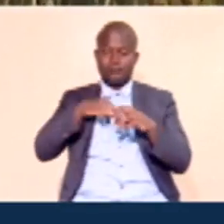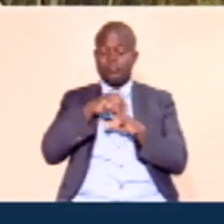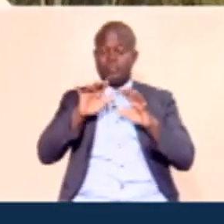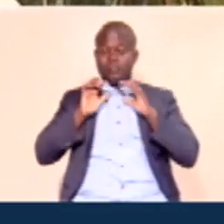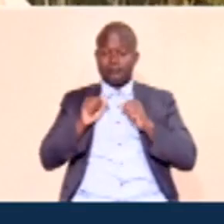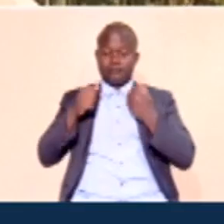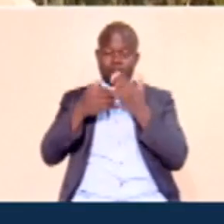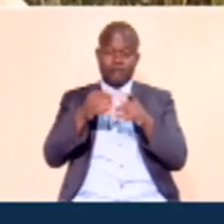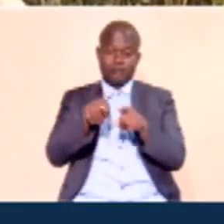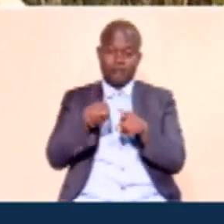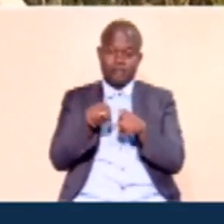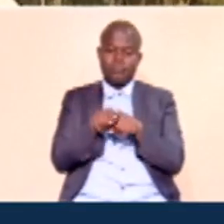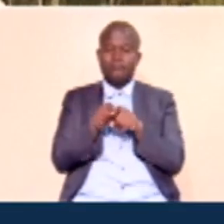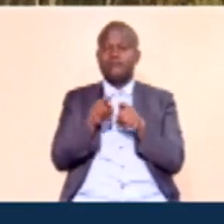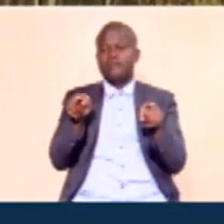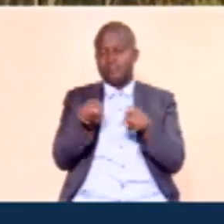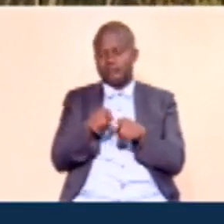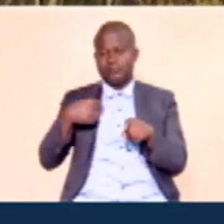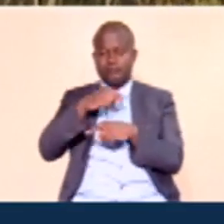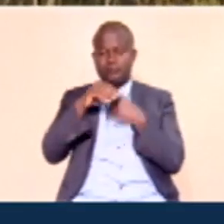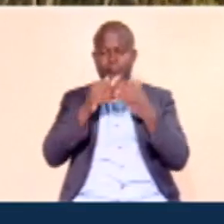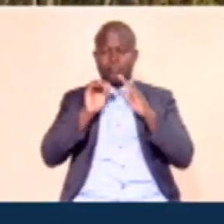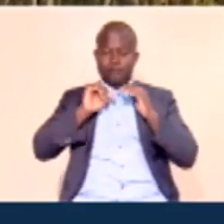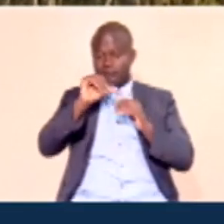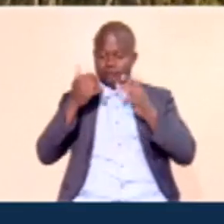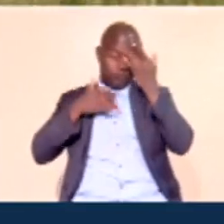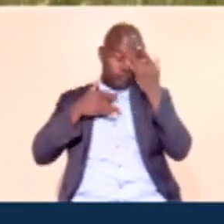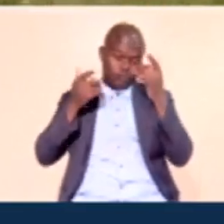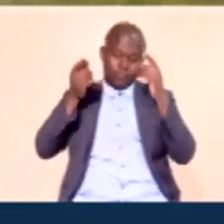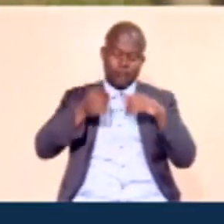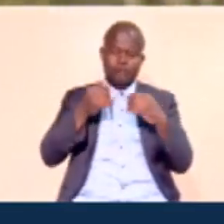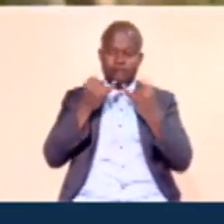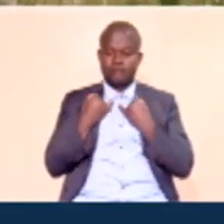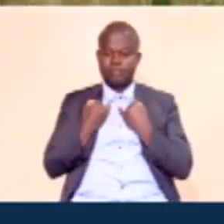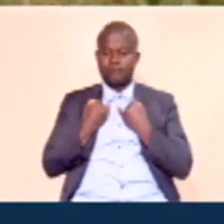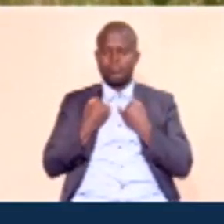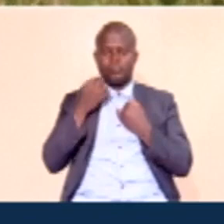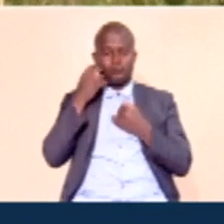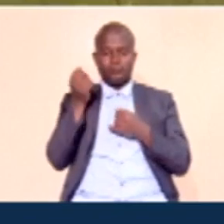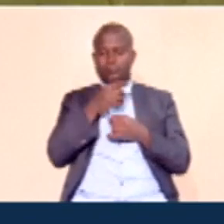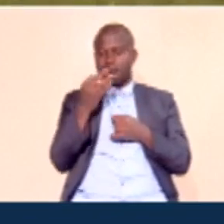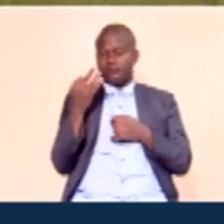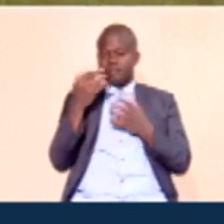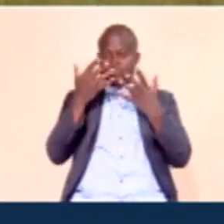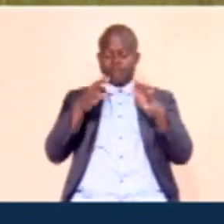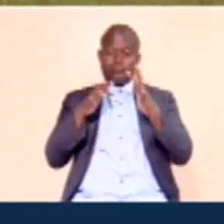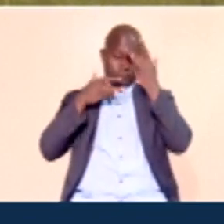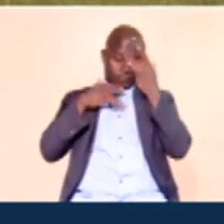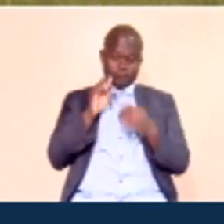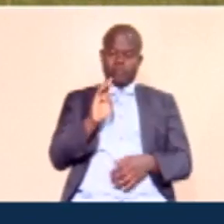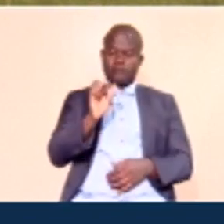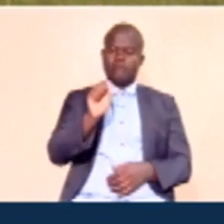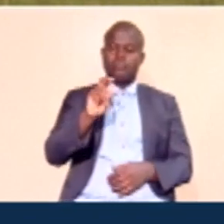nkuko twirinze corona ni nkuko twirinda n'izindi ndwara baza batubwira bati umeze yafata atashize indwara